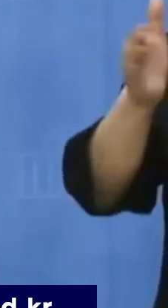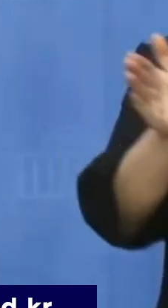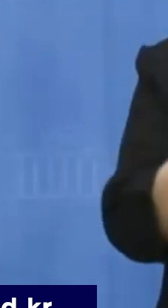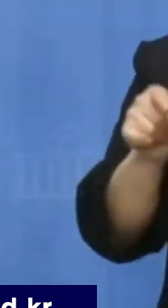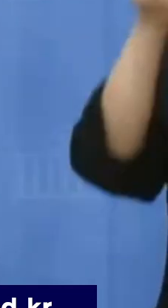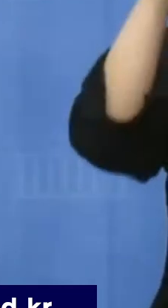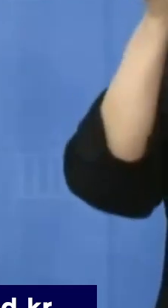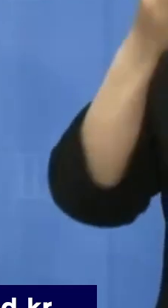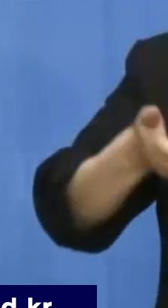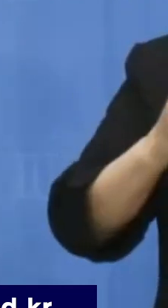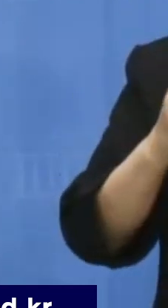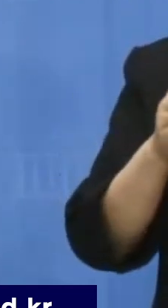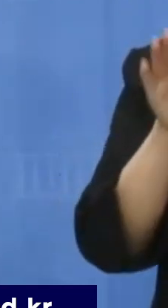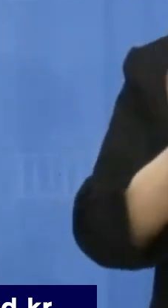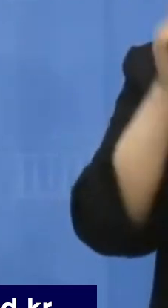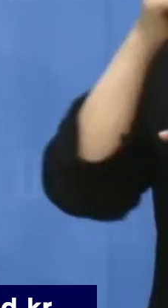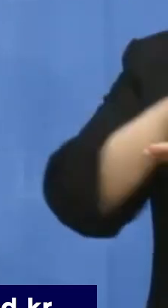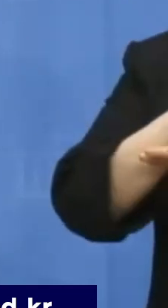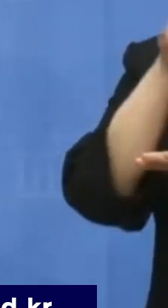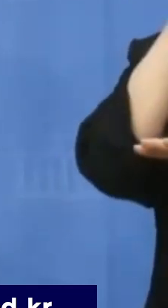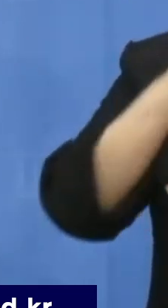경찰행정지원부서의 신설을 추진하는 것입니다.